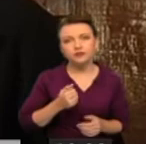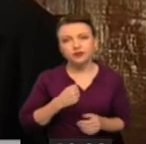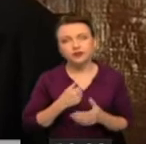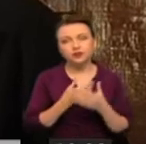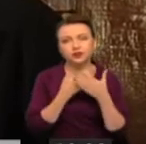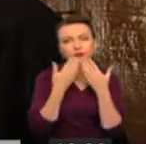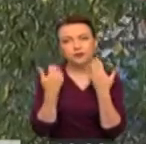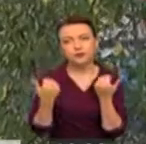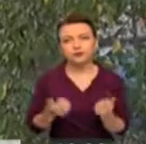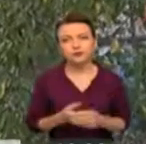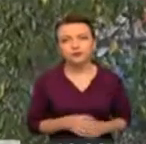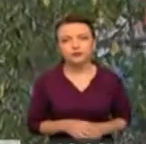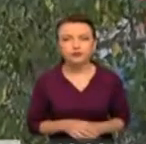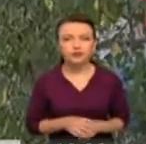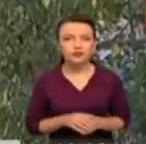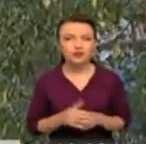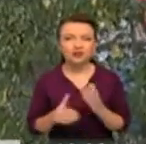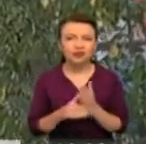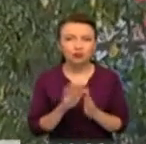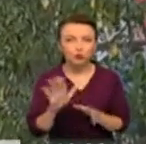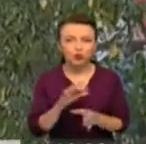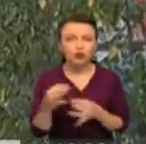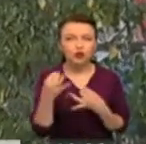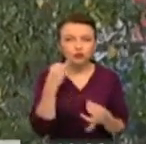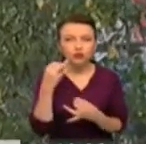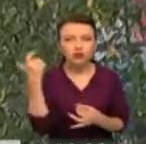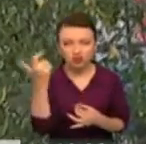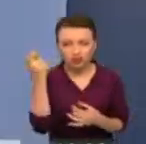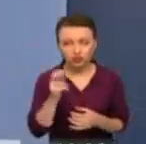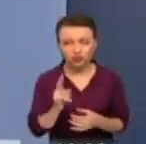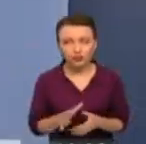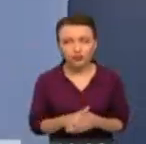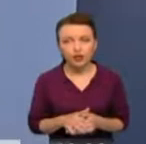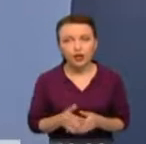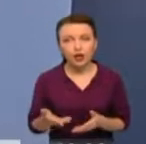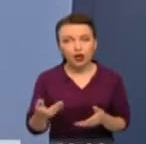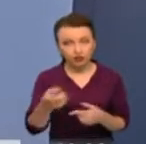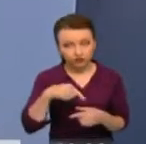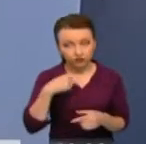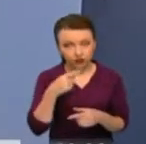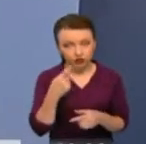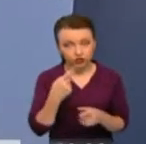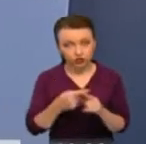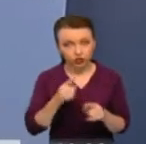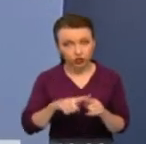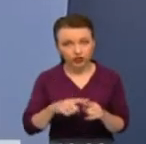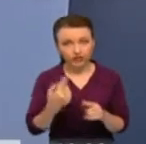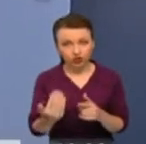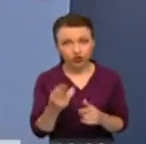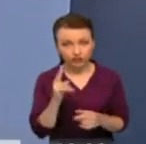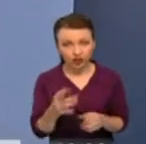жаль, Малиновського. Не допомогла і розмова з власницею квартири. Ви позиціонуєте це помешкання